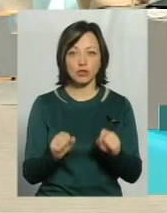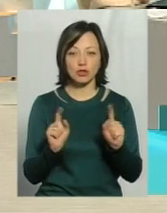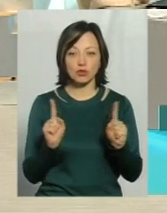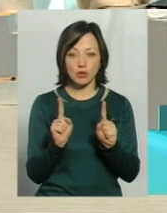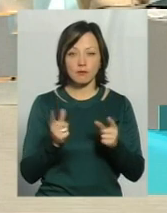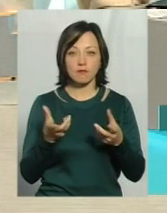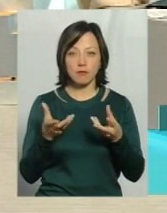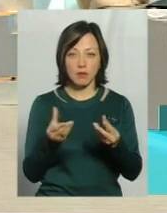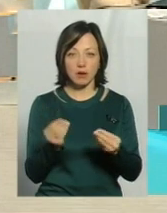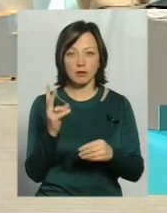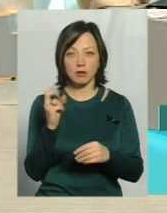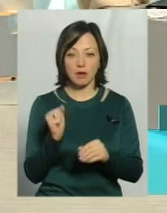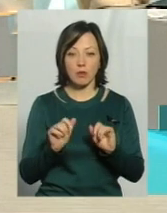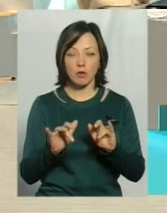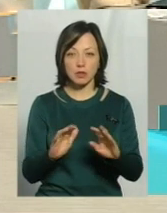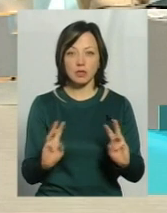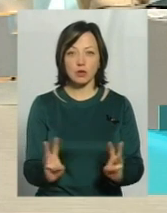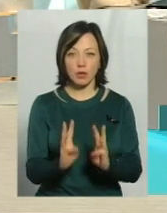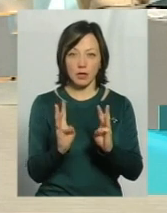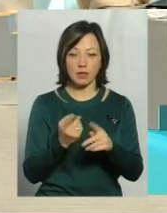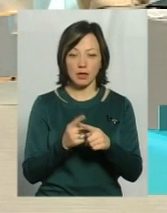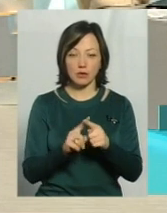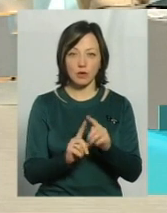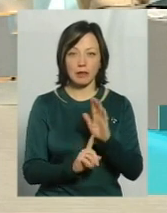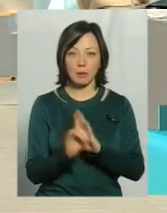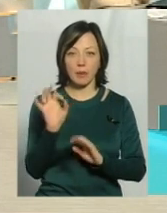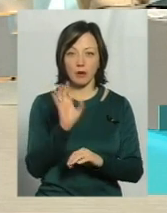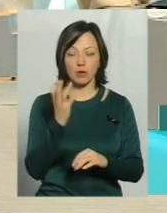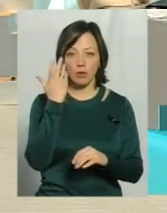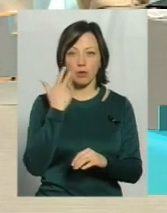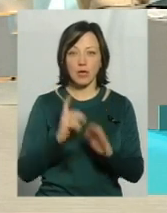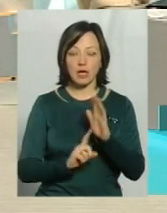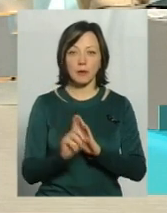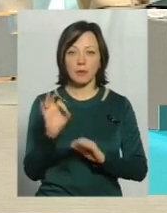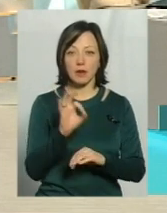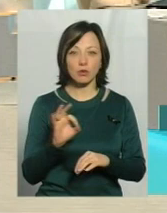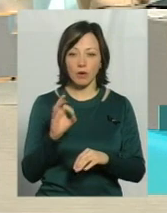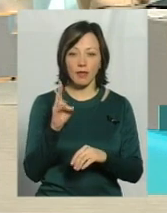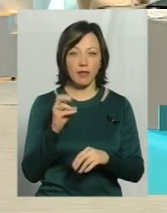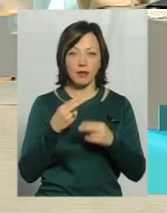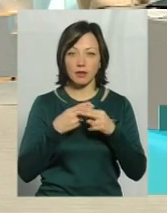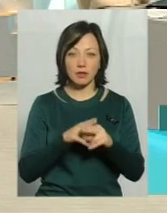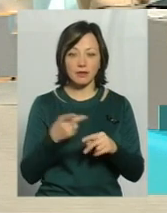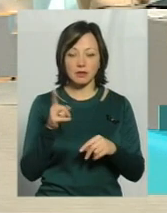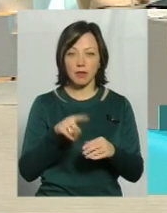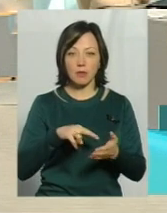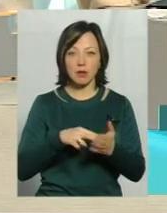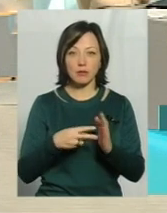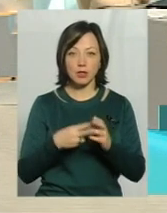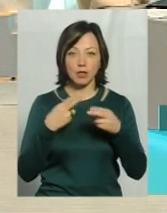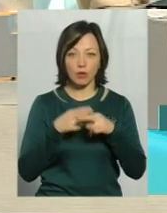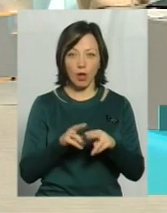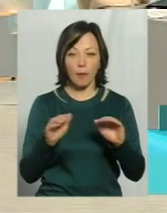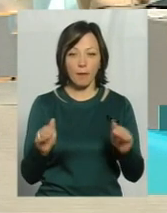щось вплинути на процес горіння, на цю температуру. Коли температура не технологічна, не та, яка передбачена